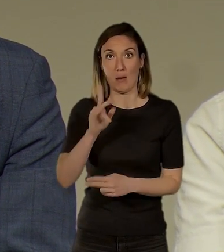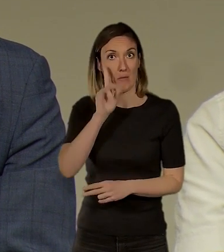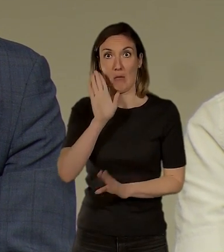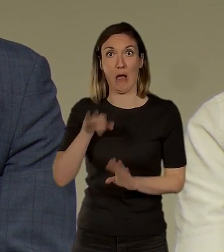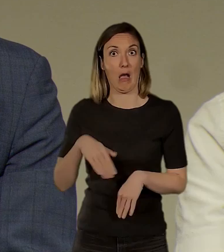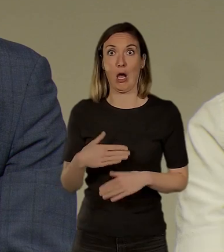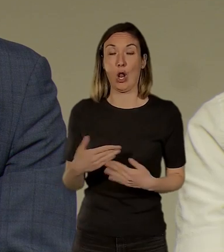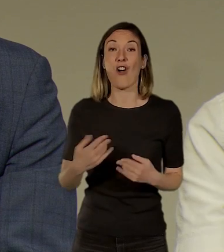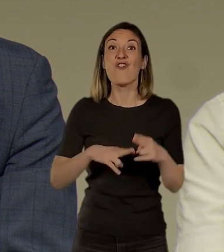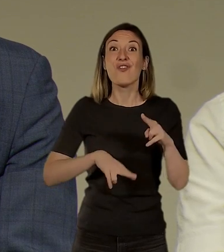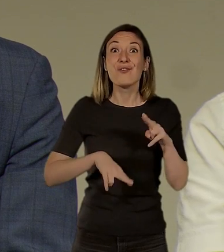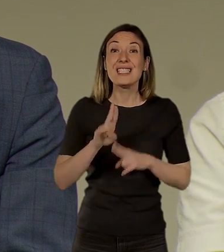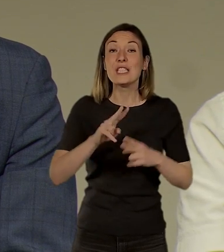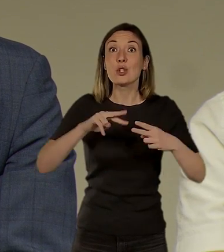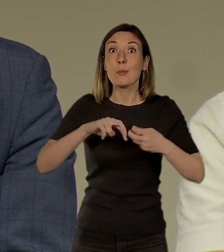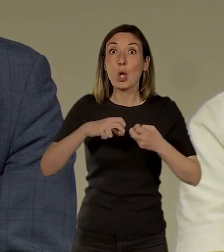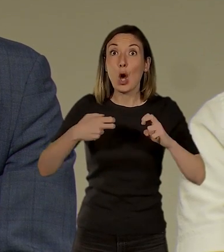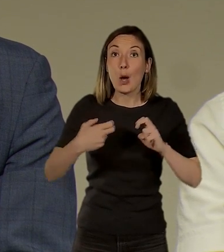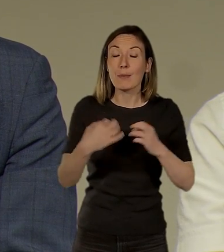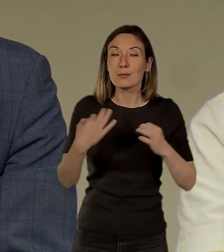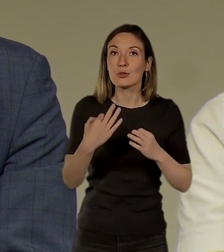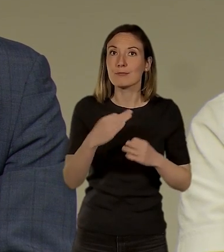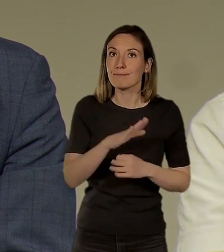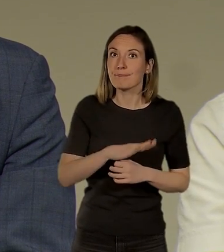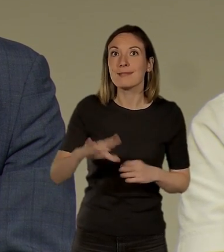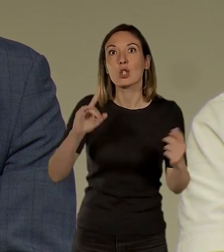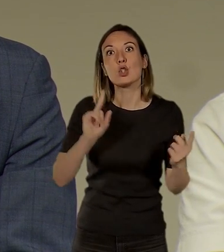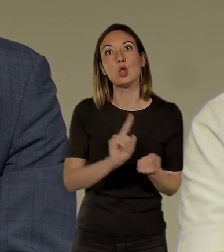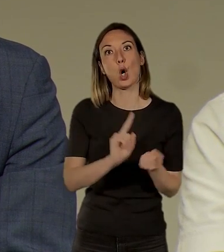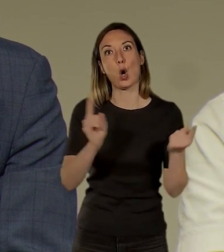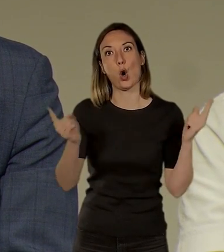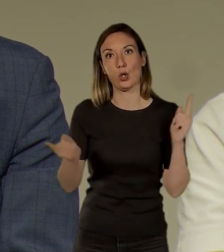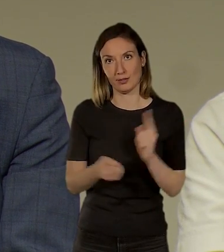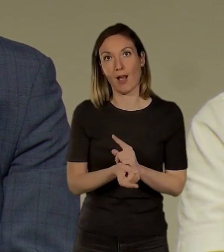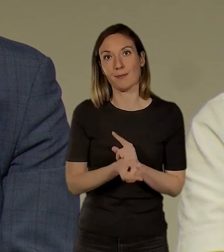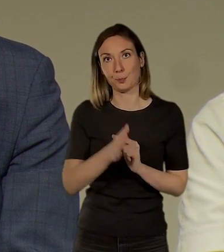problém je dojít asi nějaké společenské dohody na tom, že ta změna se uskuteční.